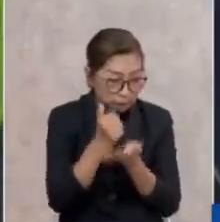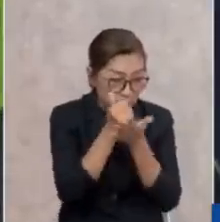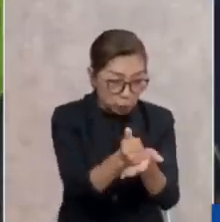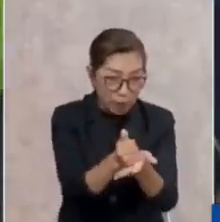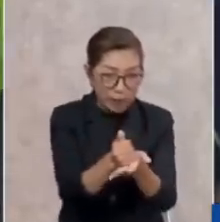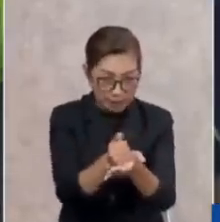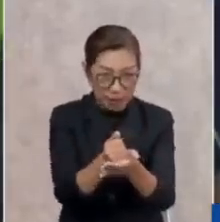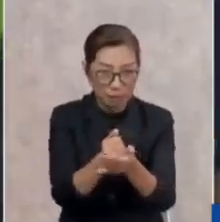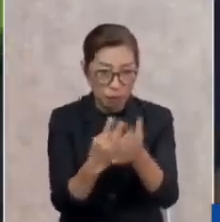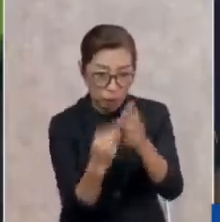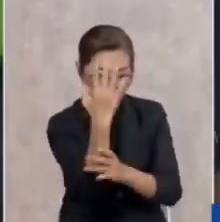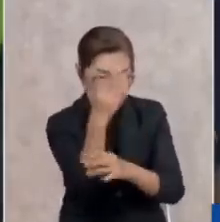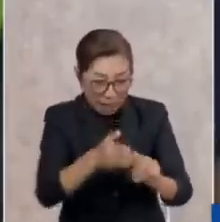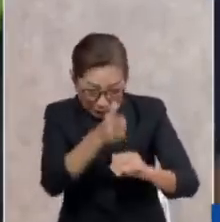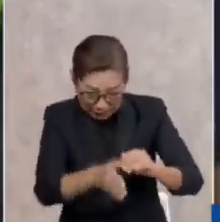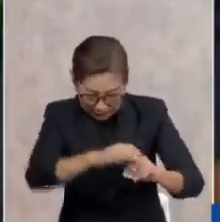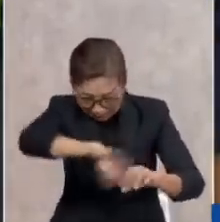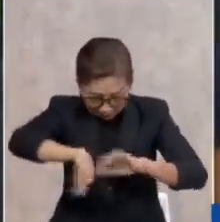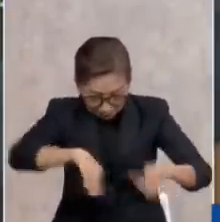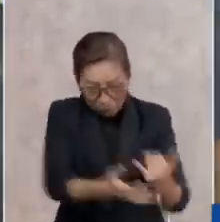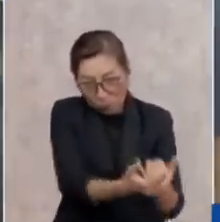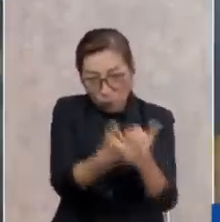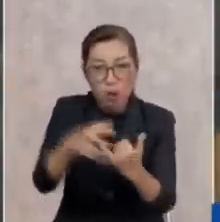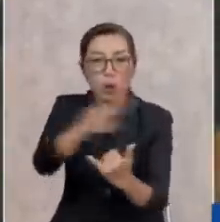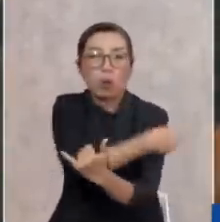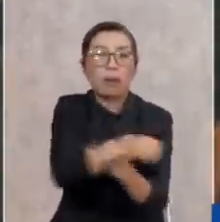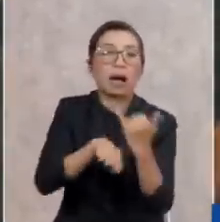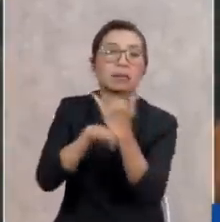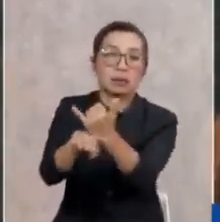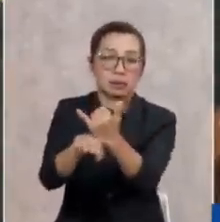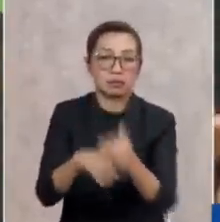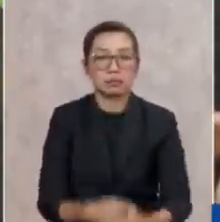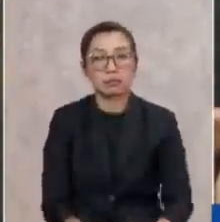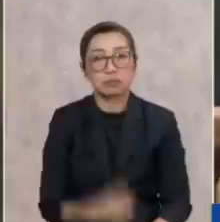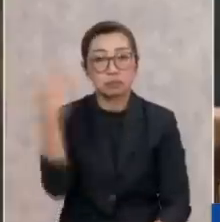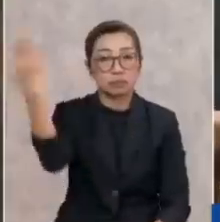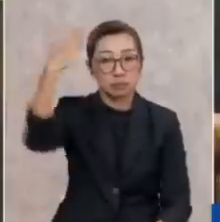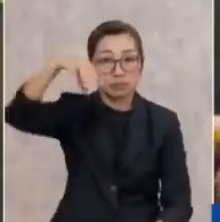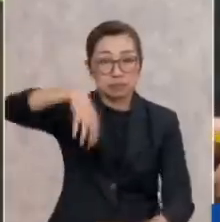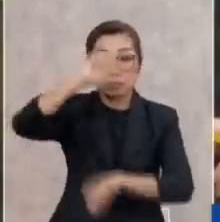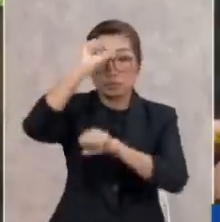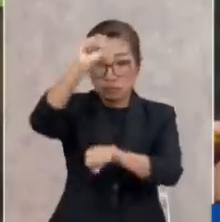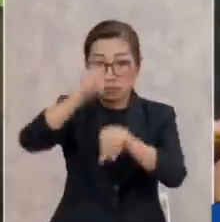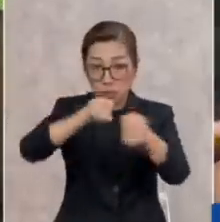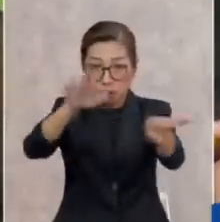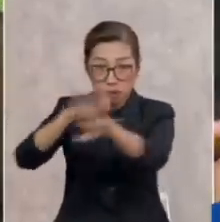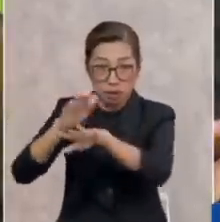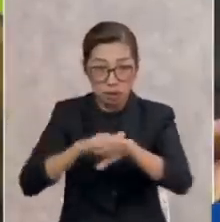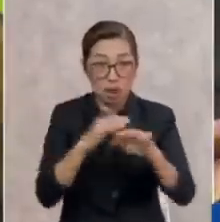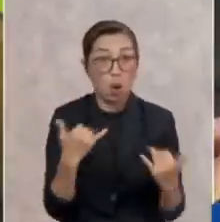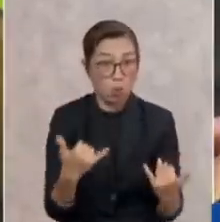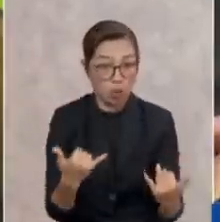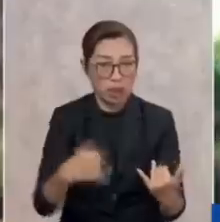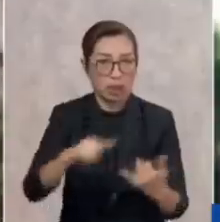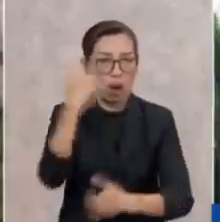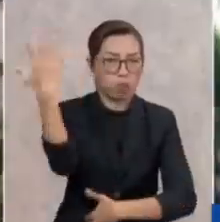จ็บออกมาได้อย่างปลอดภัยแล้วหลังจากนั้นนำตัวส่งโรงพยาบาล กรมอุตุเตือนนะครับวันนี้ที่จะเกิด